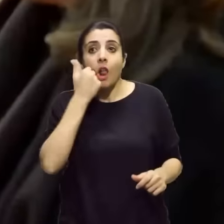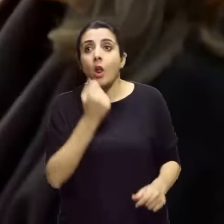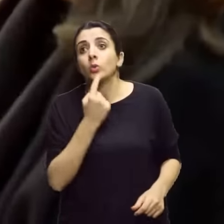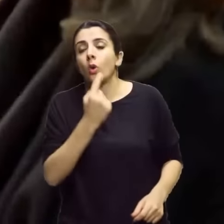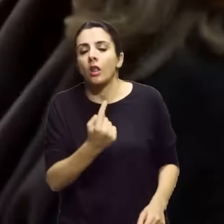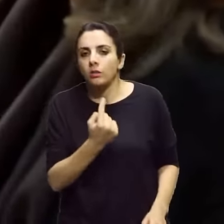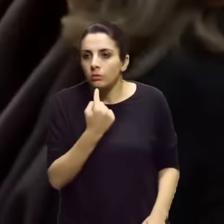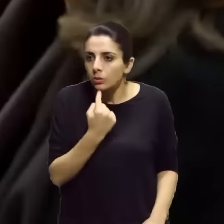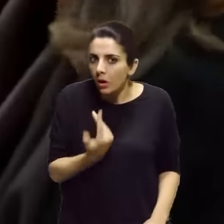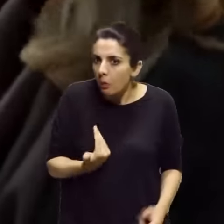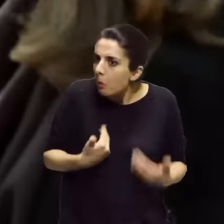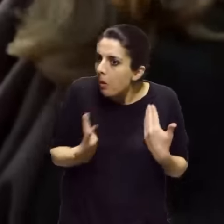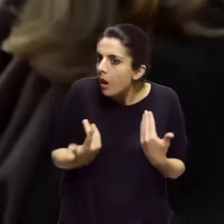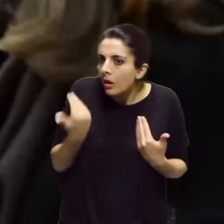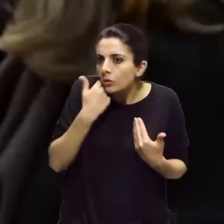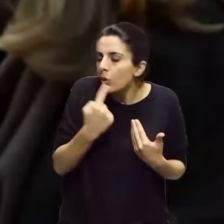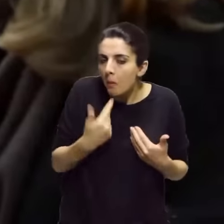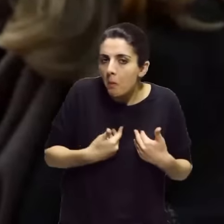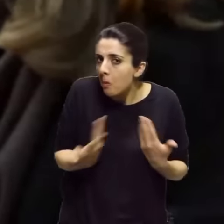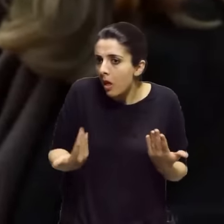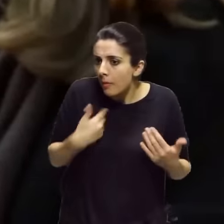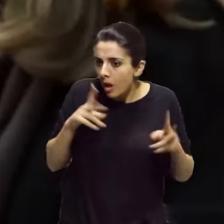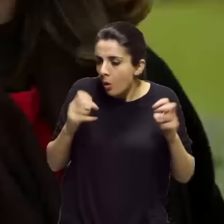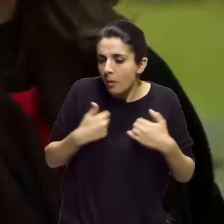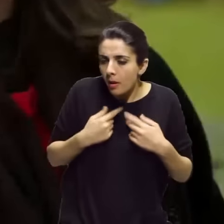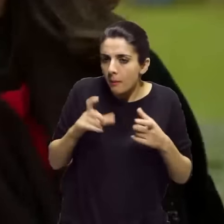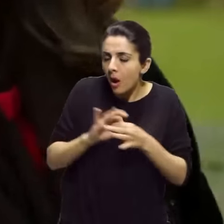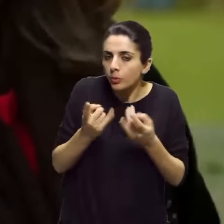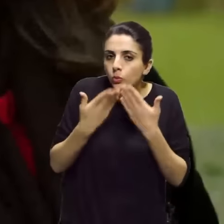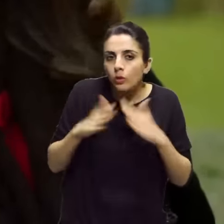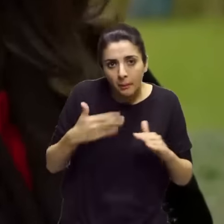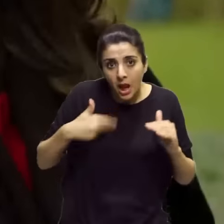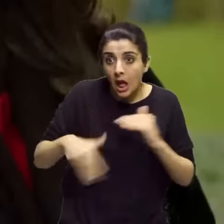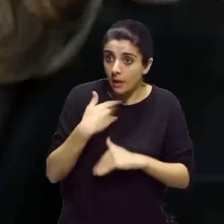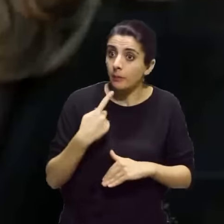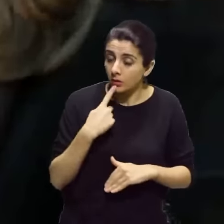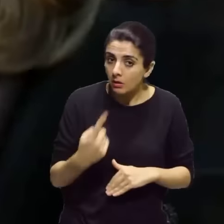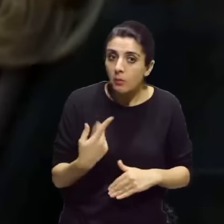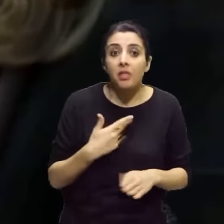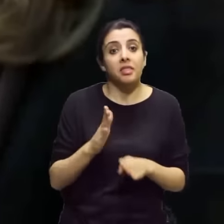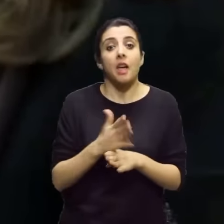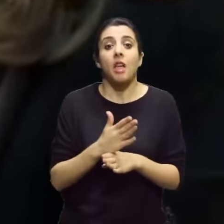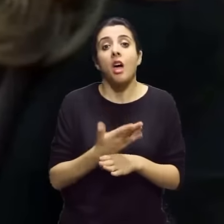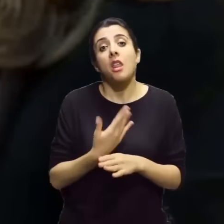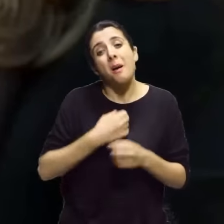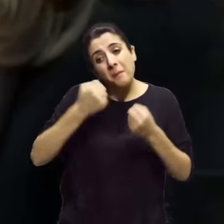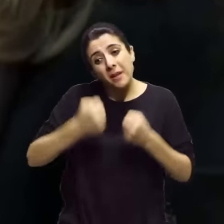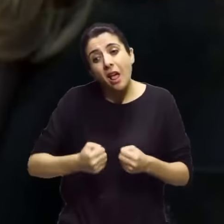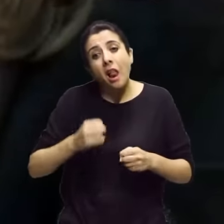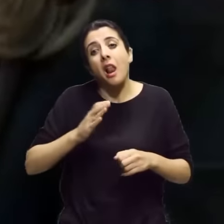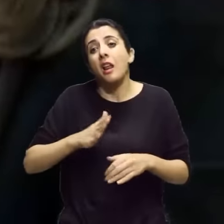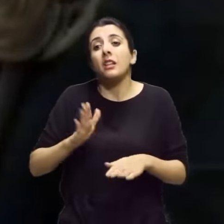yalan söylemişmişmiş. Bana ne söylediysen söyledim beni hiç ilgilendirmiyor bu. O zaman ben gideyim dediğim zaman neden yarım saat daha